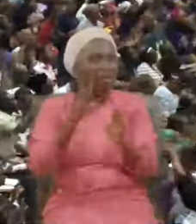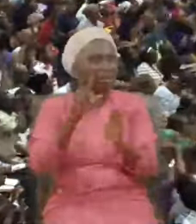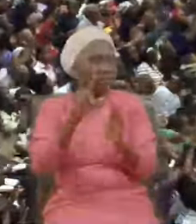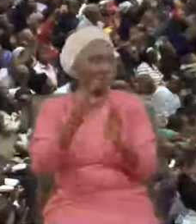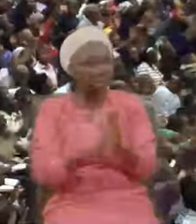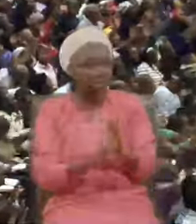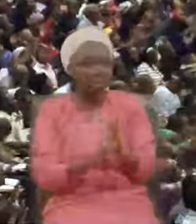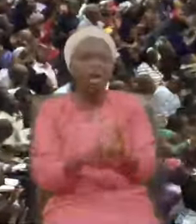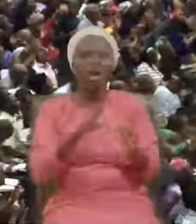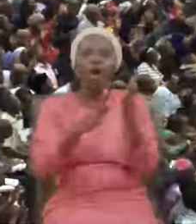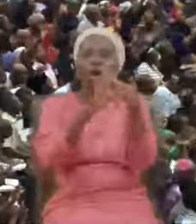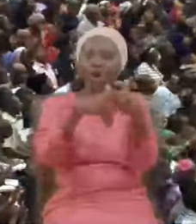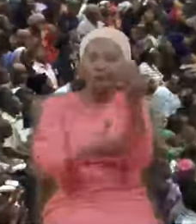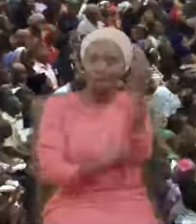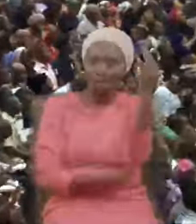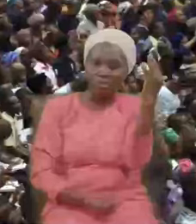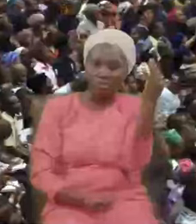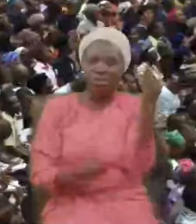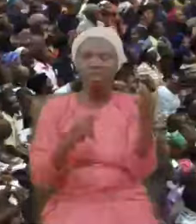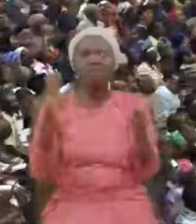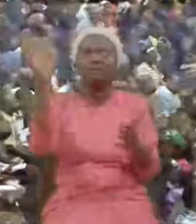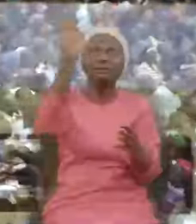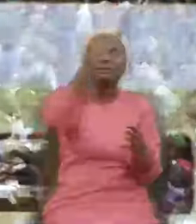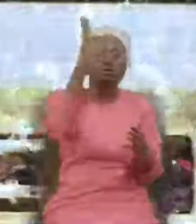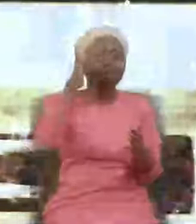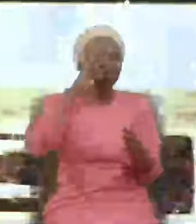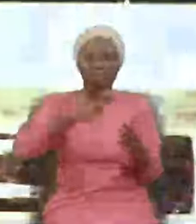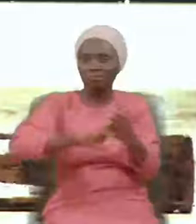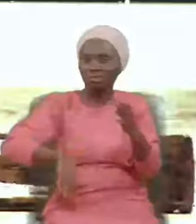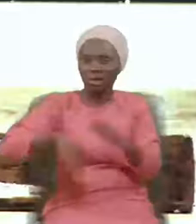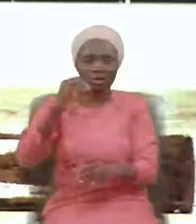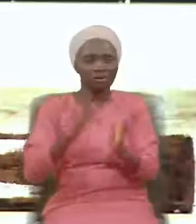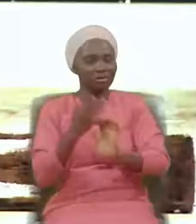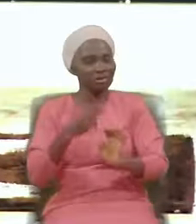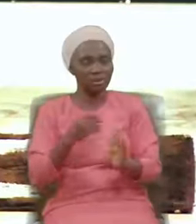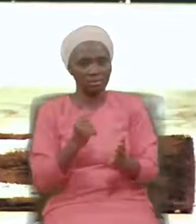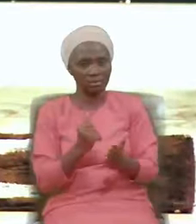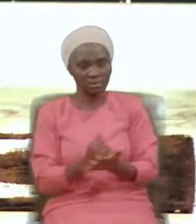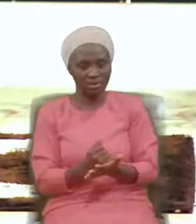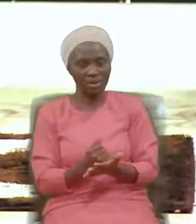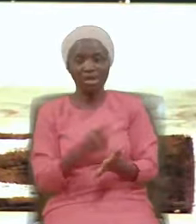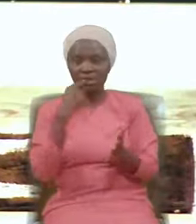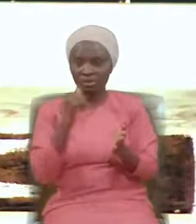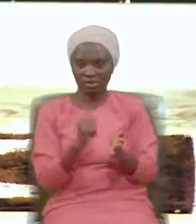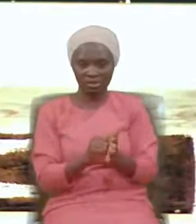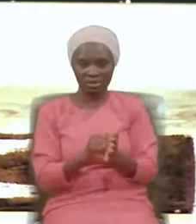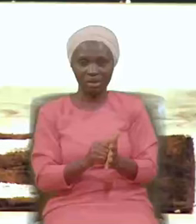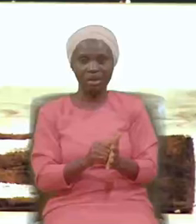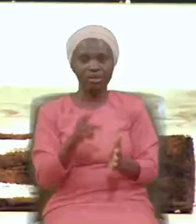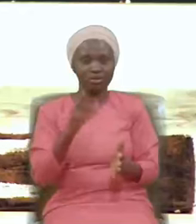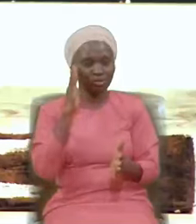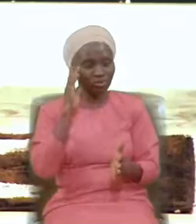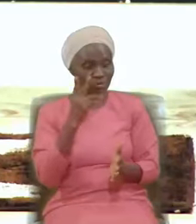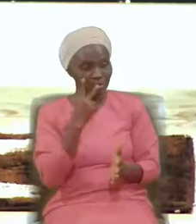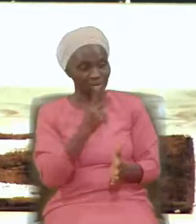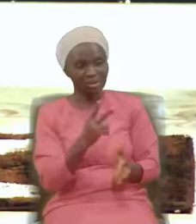votre chômage, votre pauvreté. Et tu les vanneras. Et le vent les emportera. Et